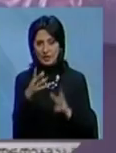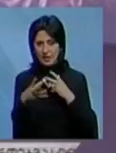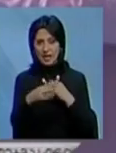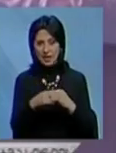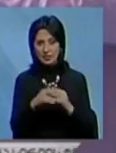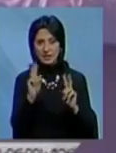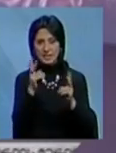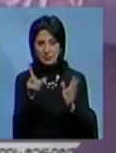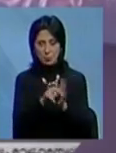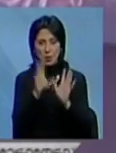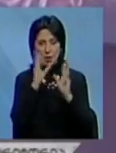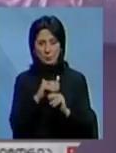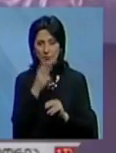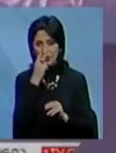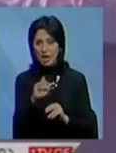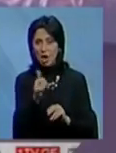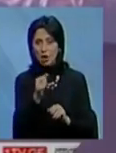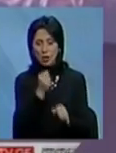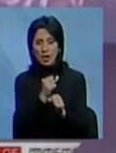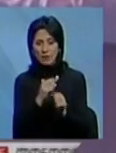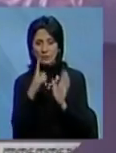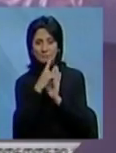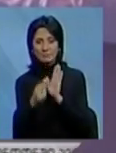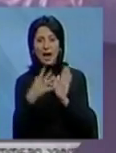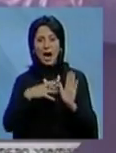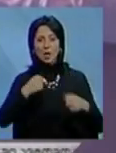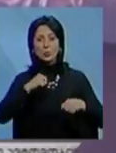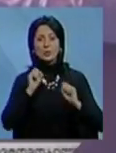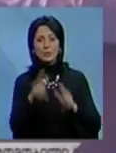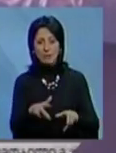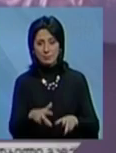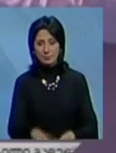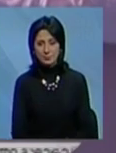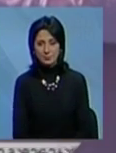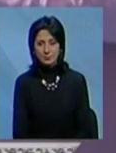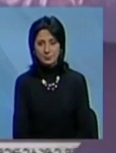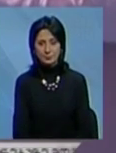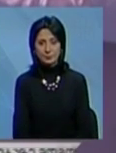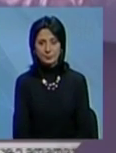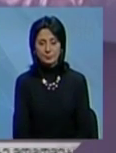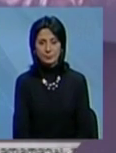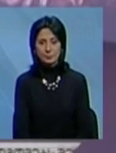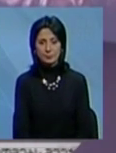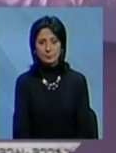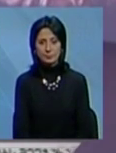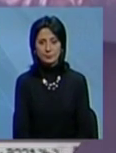თქვენთან ერთად იცეკვებს კიდეც. ნახოთ, როგორ გამოიმეორებს ის ქართული ცეკვის მოძრაობებს.